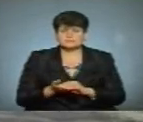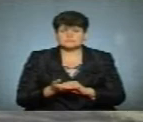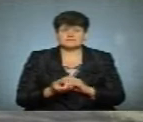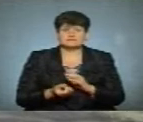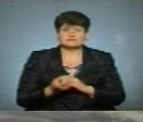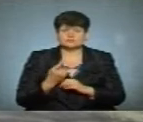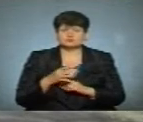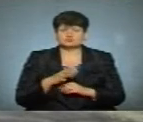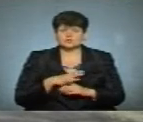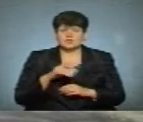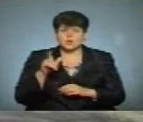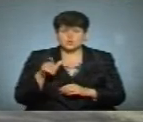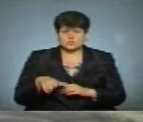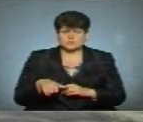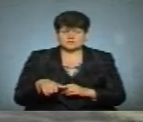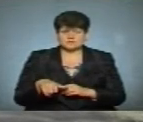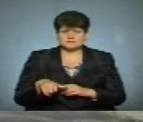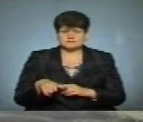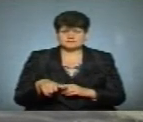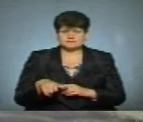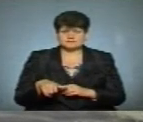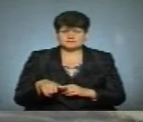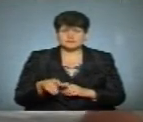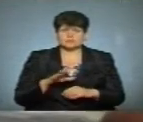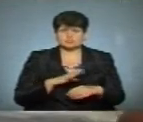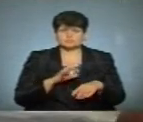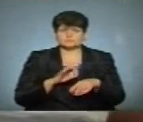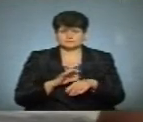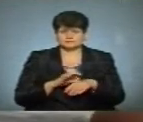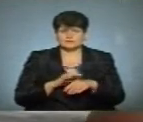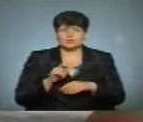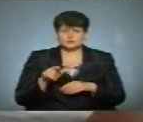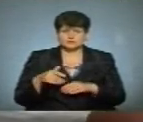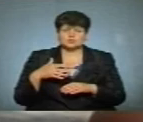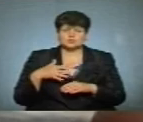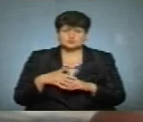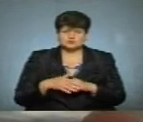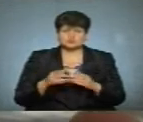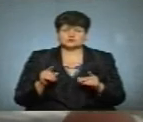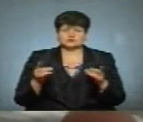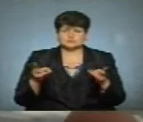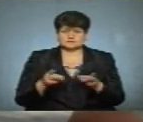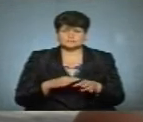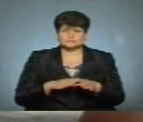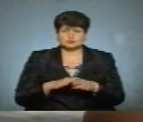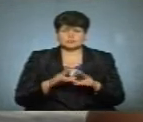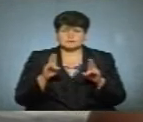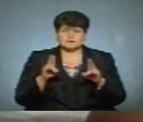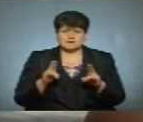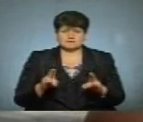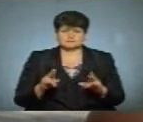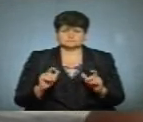виявилося, що була людина, яка була з діагнозом. Люди розуміють, що треба дотримуватися правил